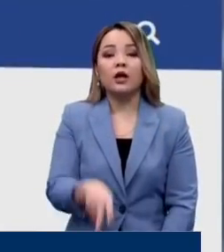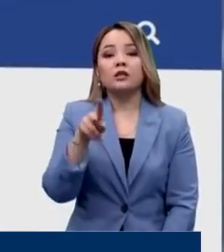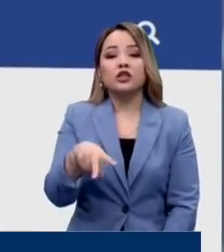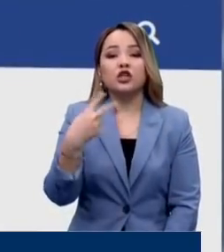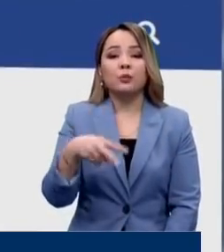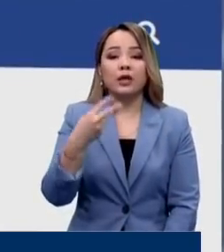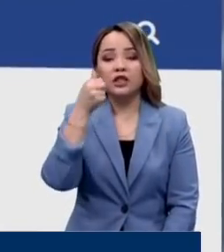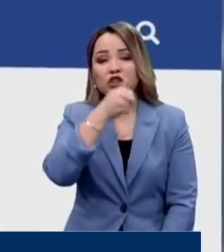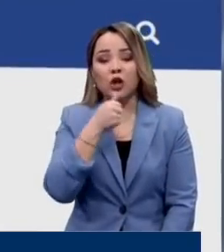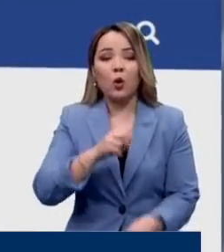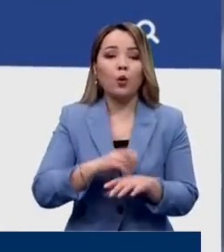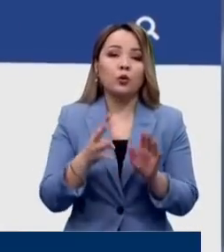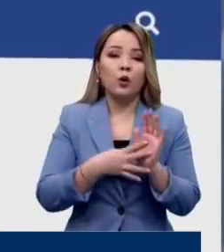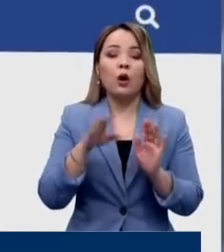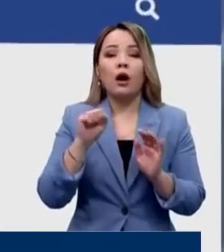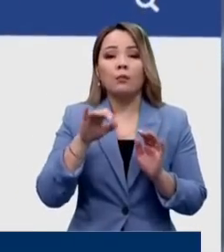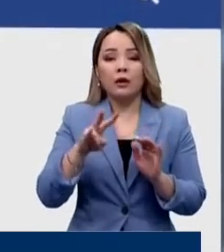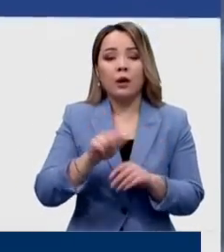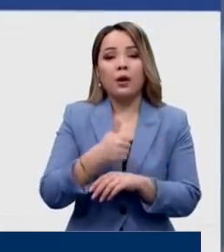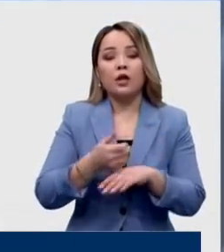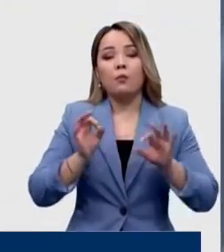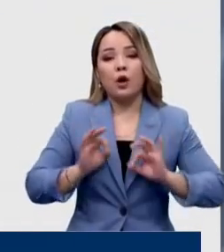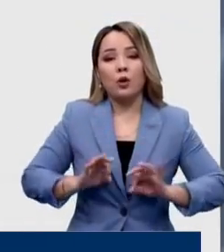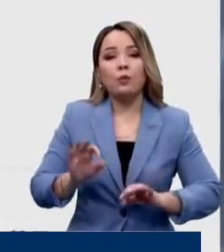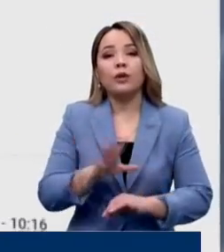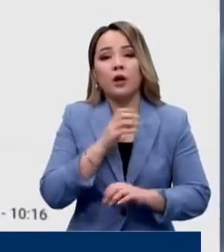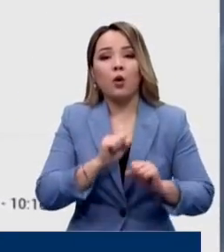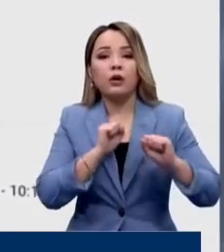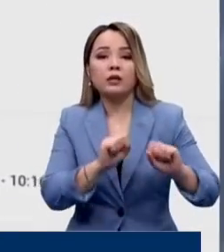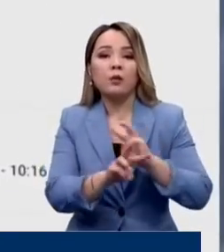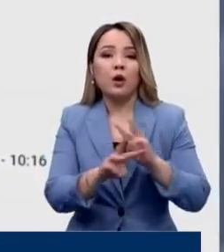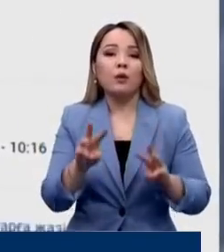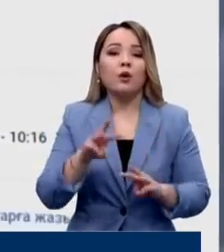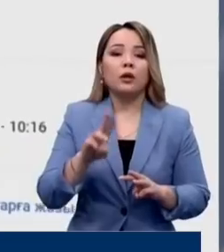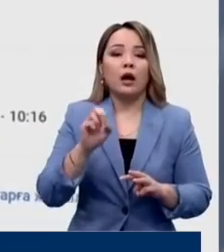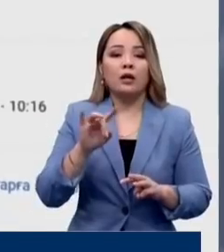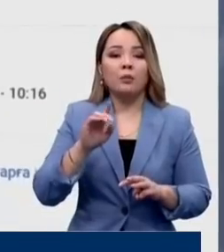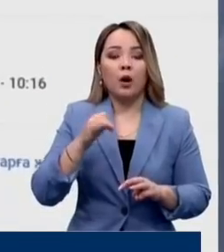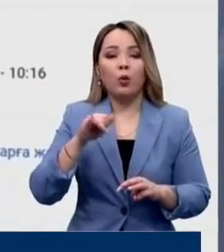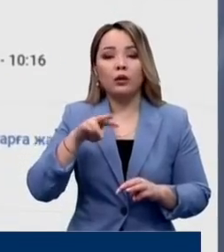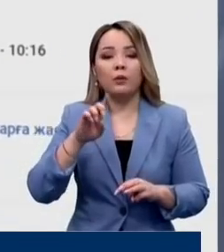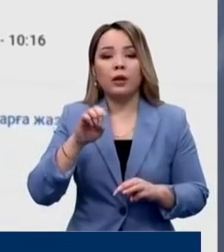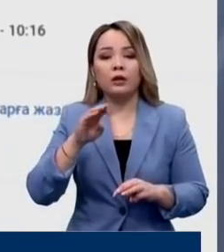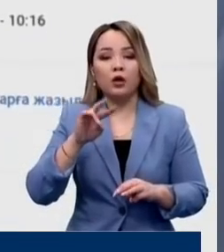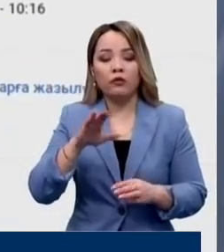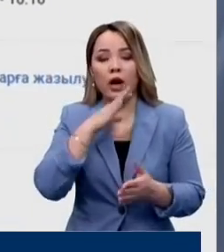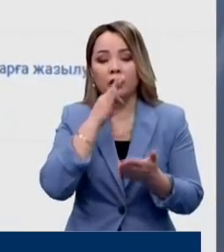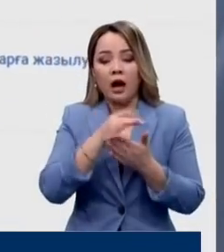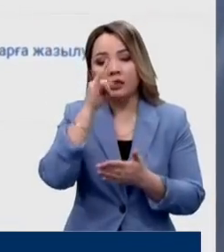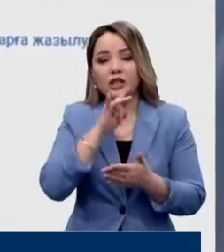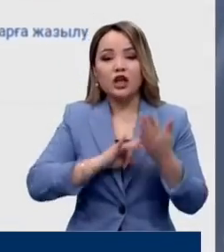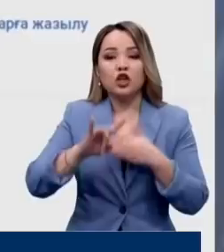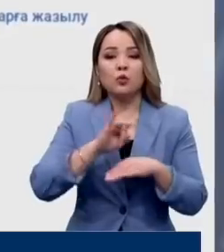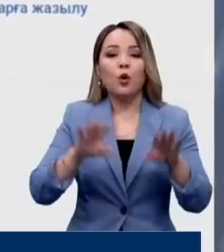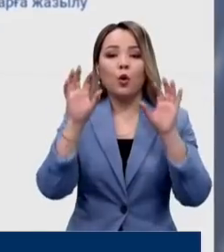2022 жылғы 19 ақпанда бас прокуратура бұрынғы қорғаныс министрі Мұрат Кәрібайұлы Бектановқа қатысты Қазақстан Республикасы